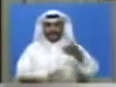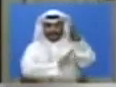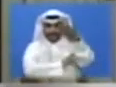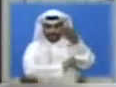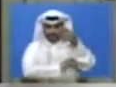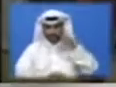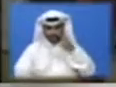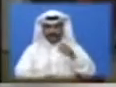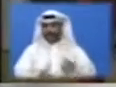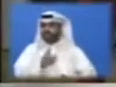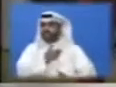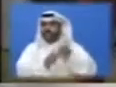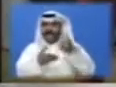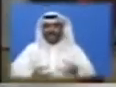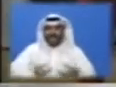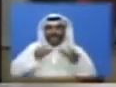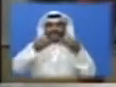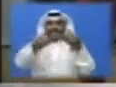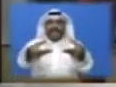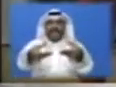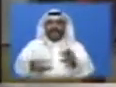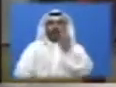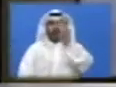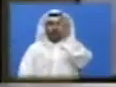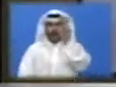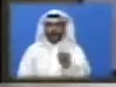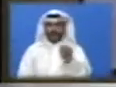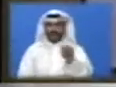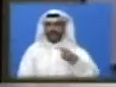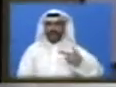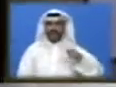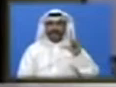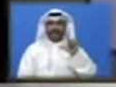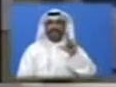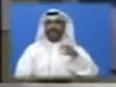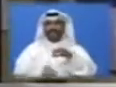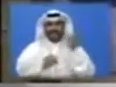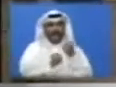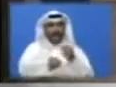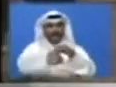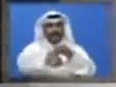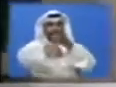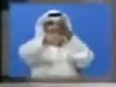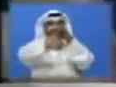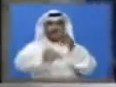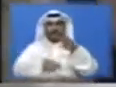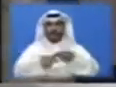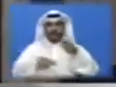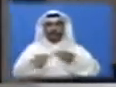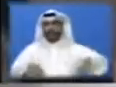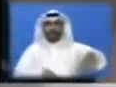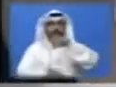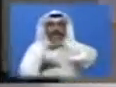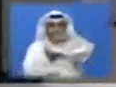نيل سمو الأمير الشيخ صباح الأحمد الجابر الصباح لقب قائد العمل الإنساني وتسمية الكويت